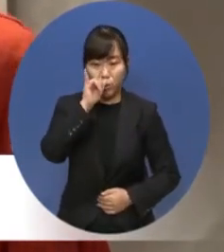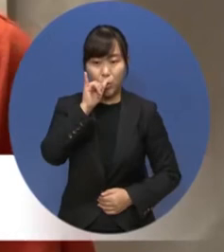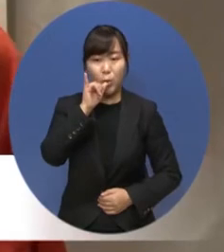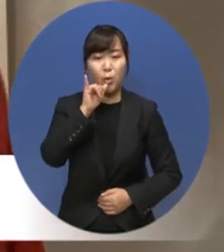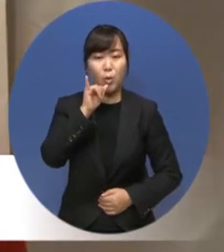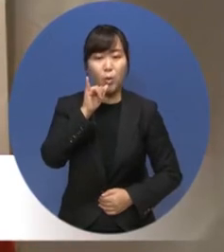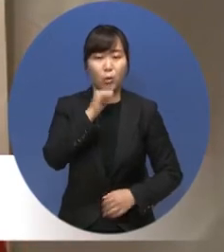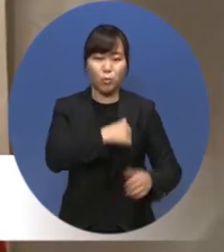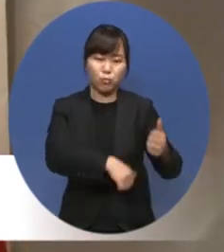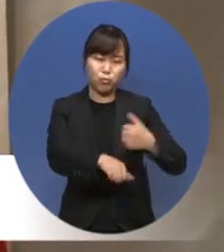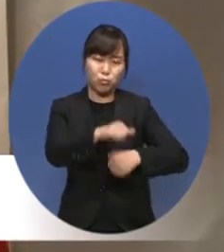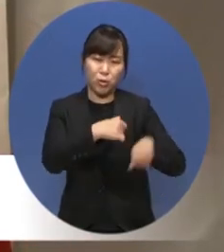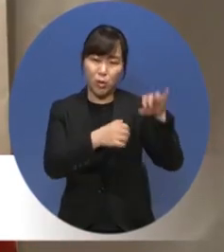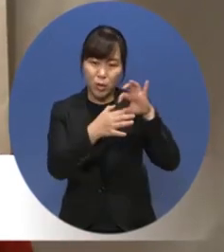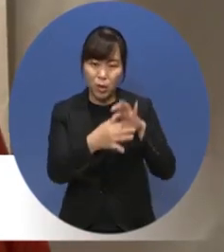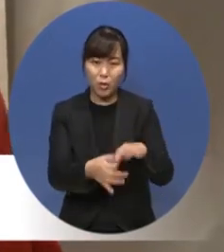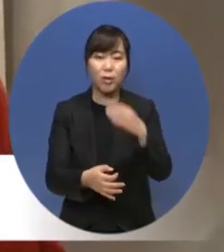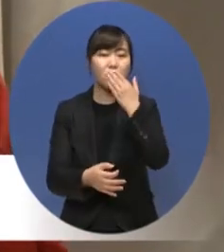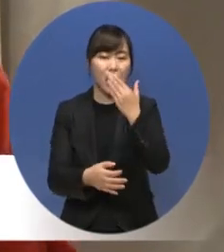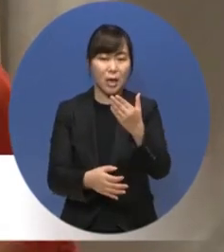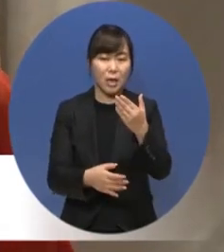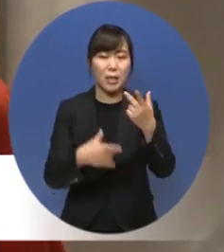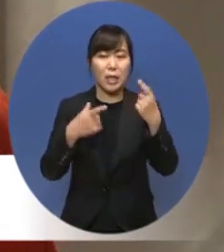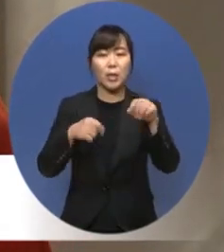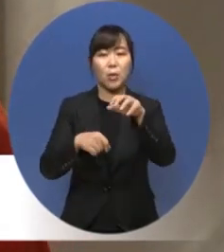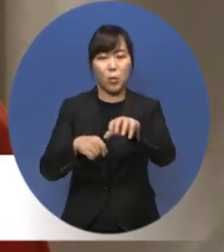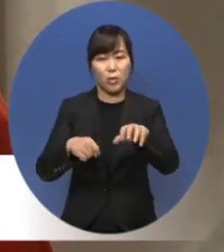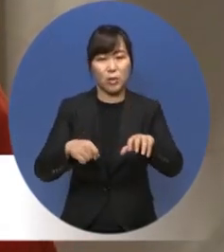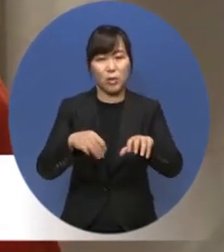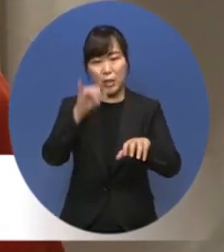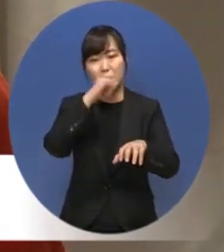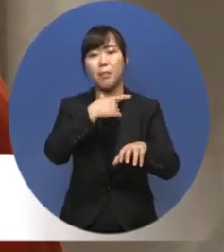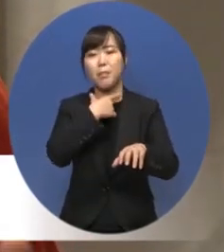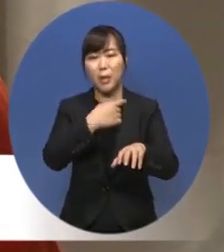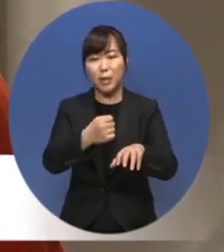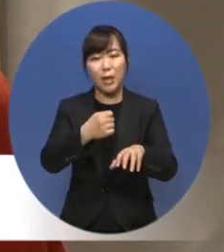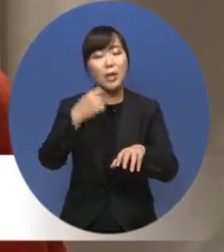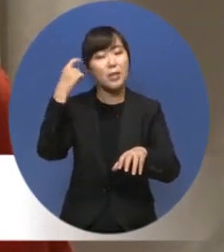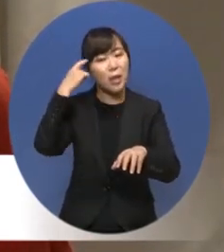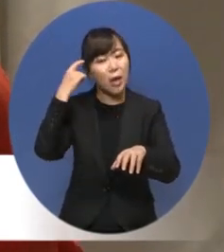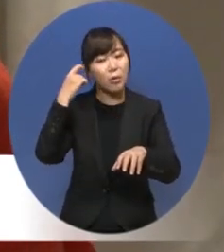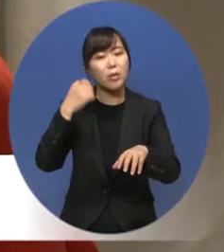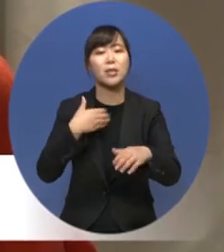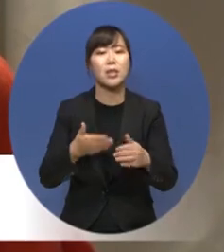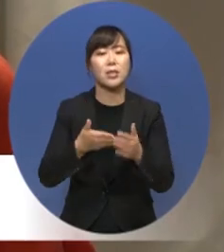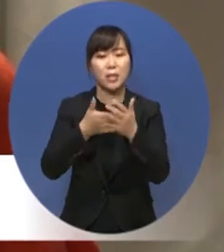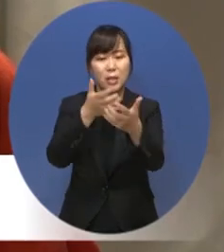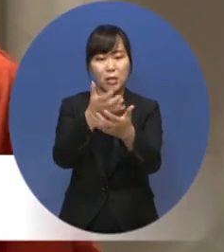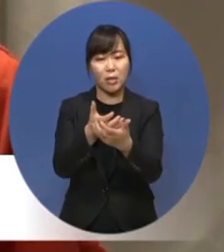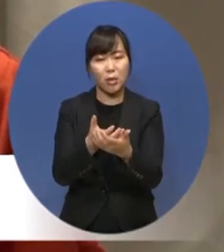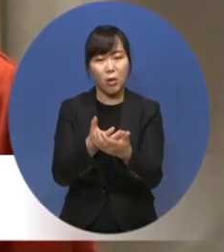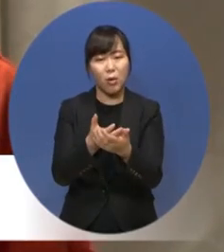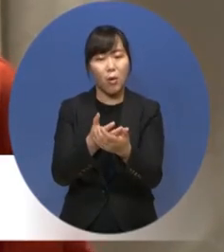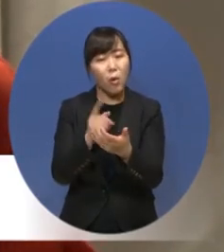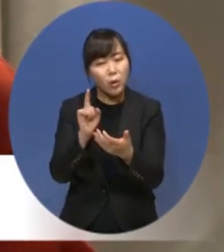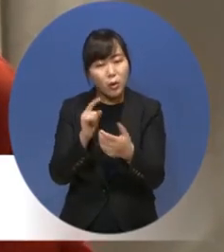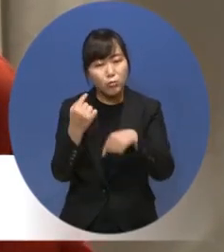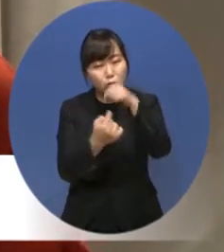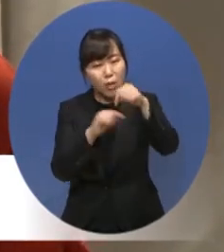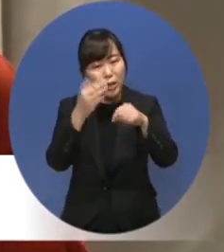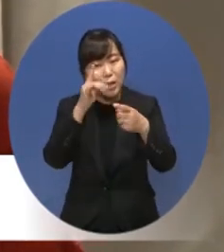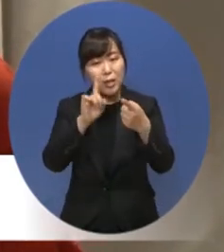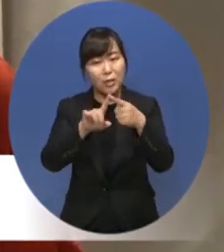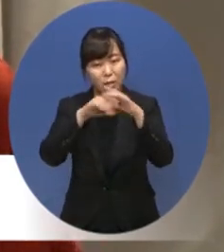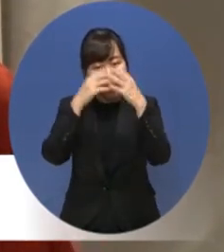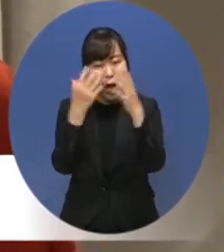있고, 후세까지도 연결할 수 있고, 그런 장소가 있으면 좋겠다 해서 제가 그 제안서를 그 어떤 식으로 운영되는